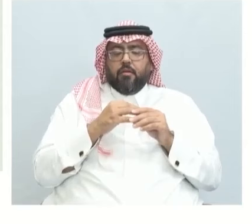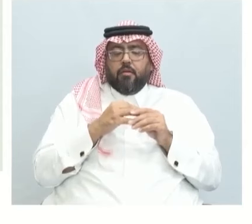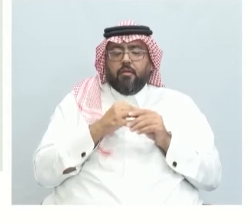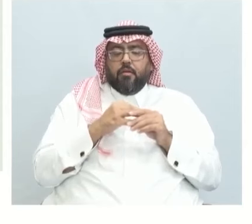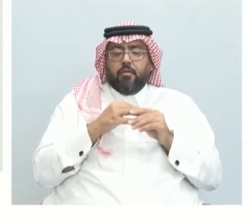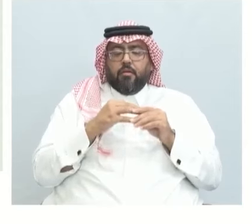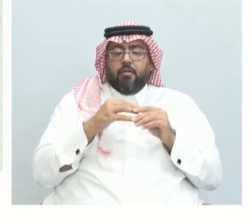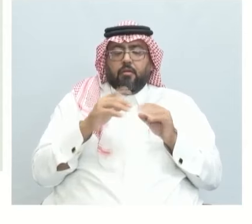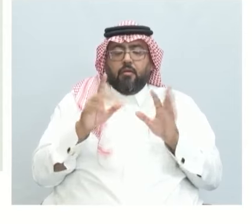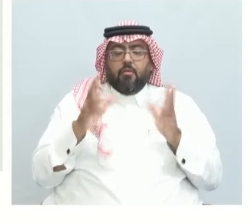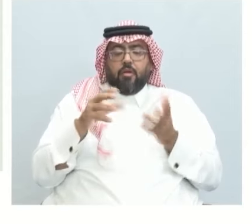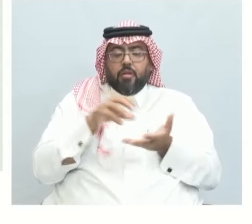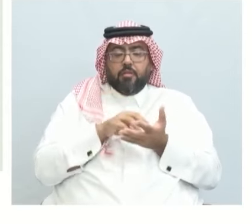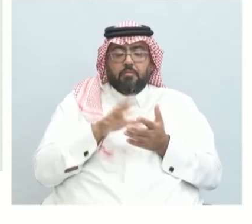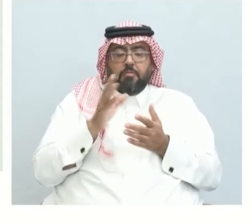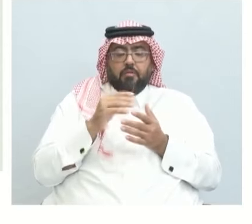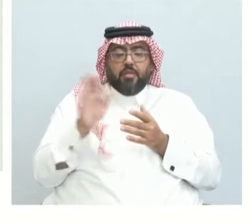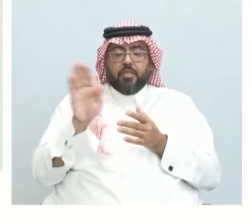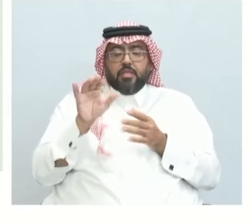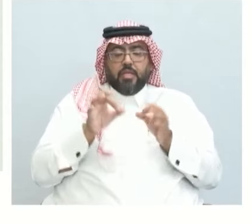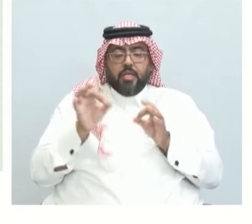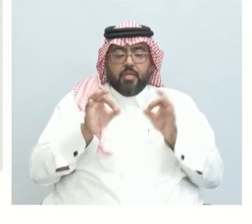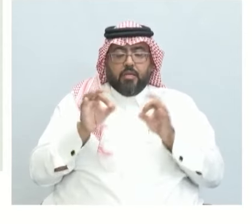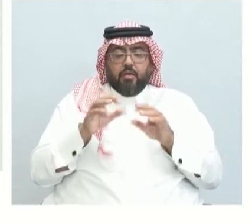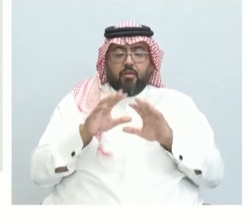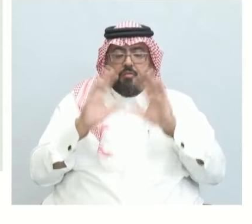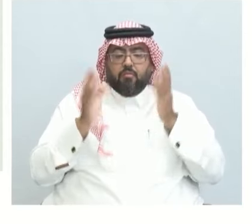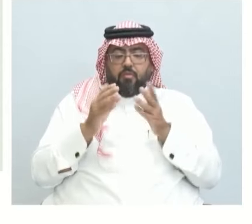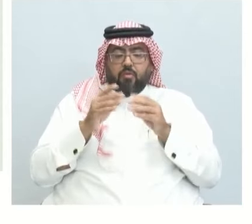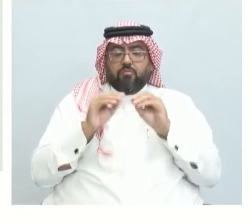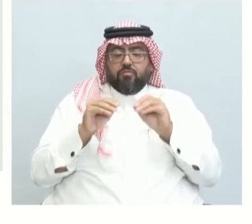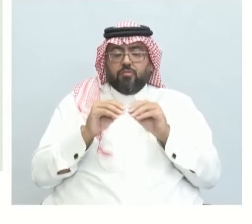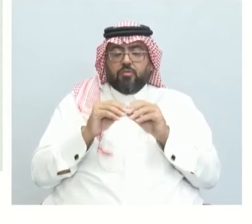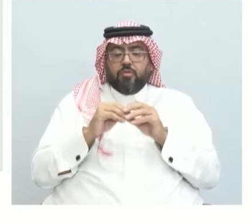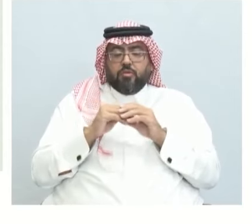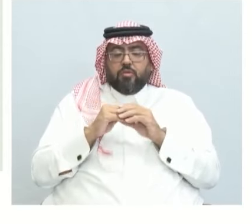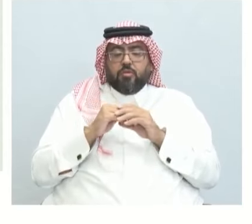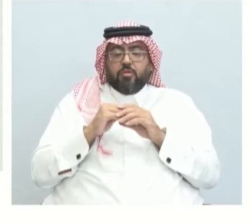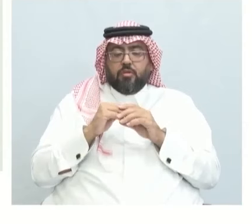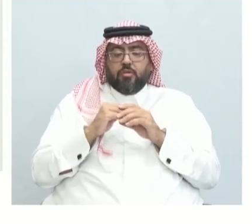قسم لم يكن لهم وضع سياسي وهم قبائل وتخضع كل قبيله